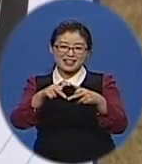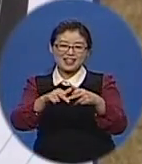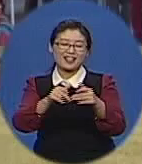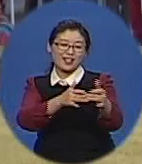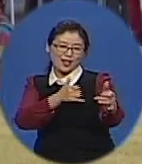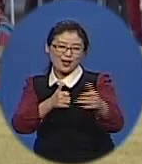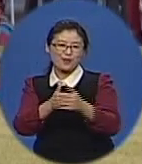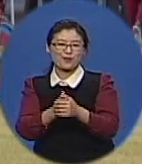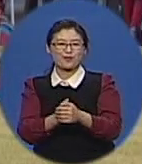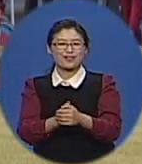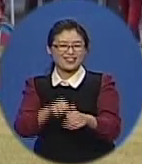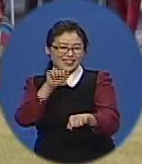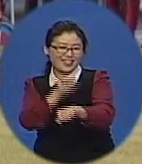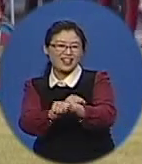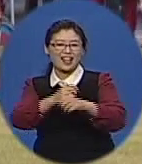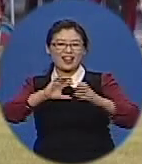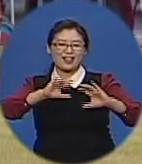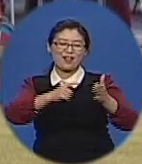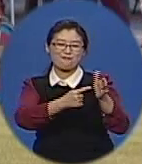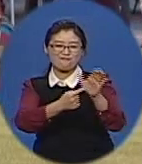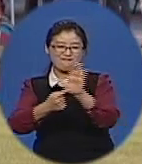모습을 계속 이어나갔습니다.